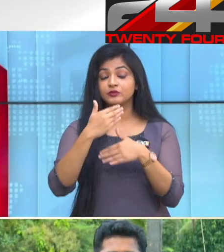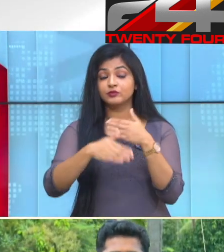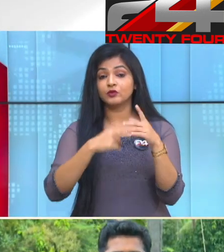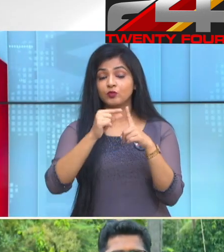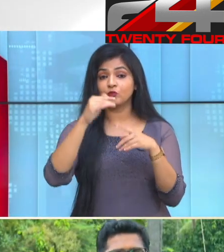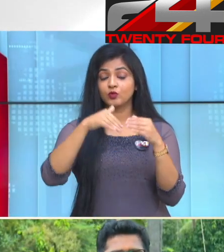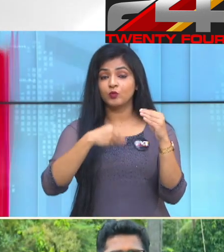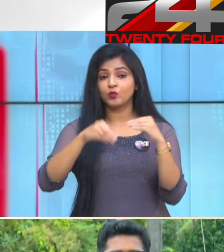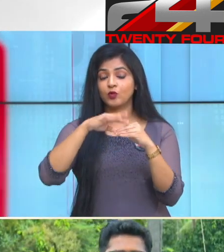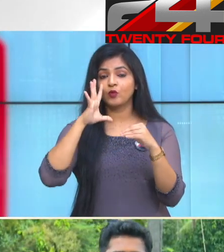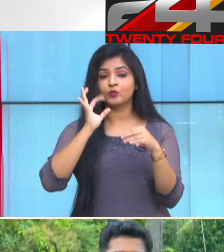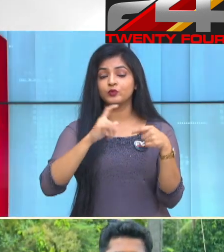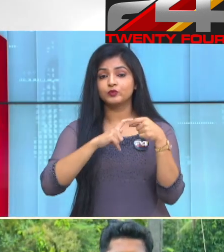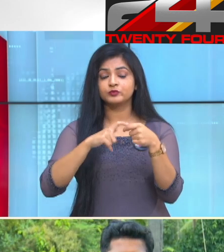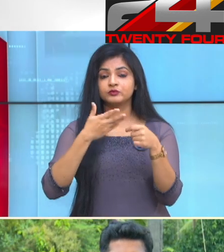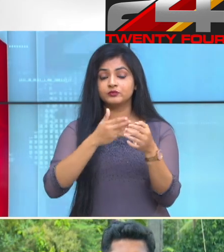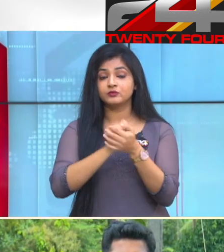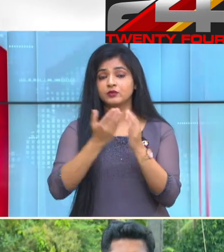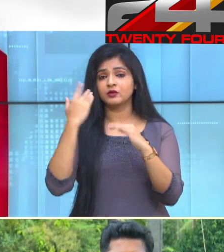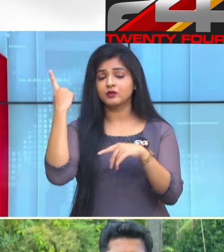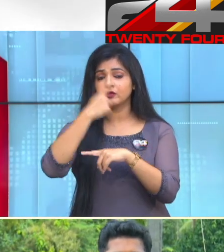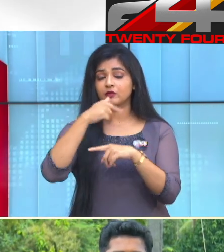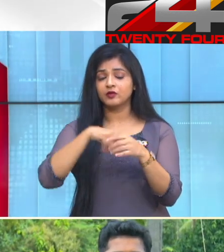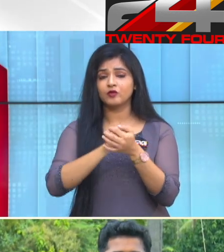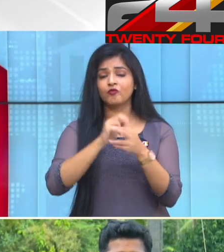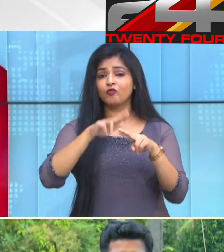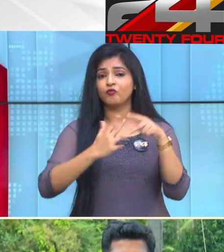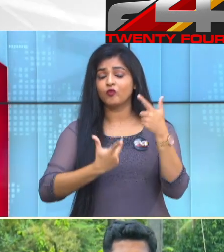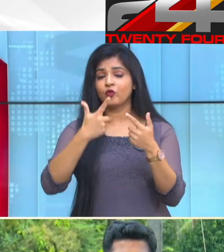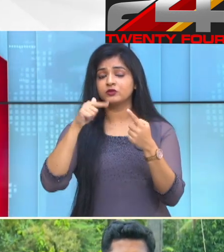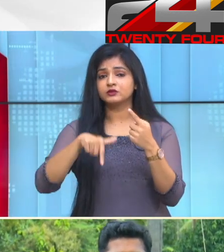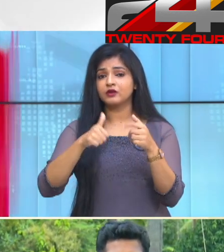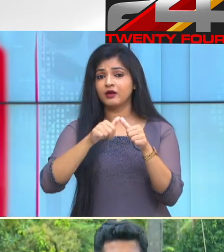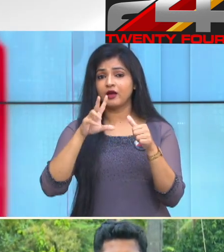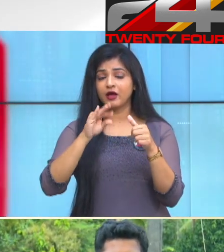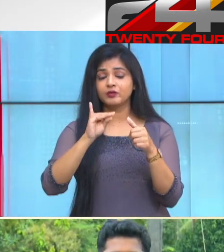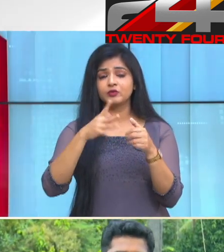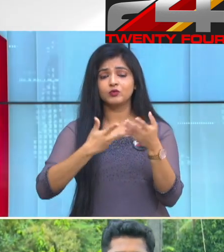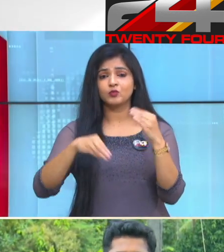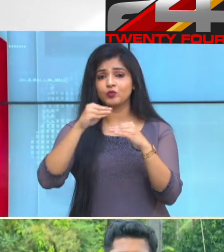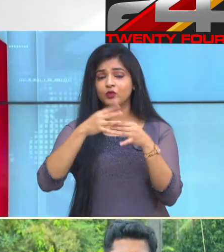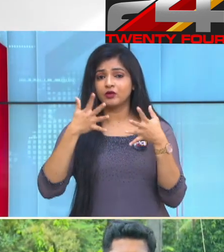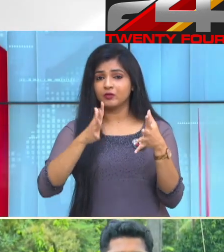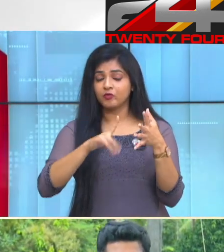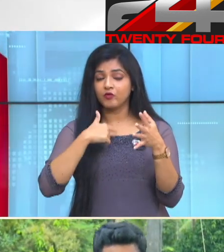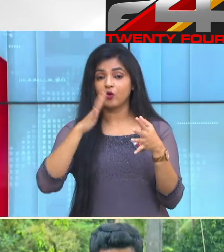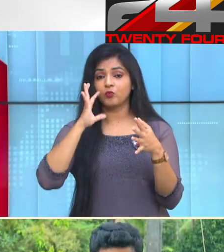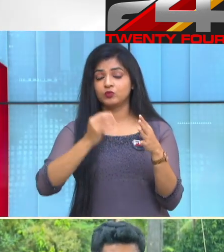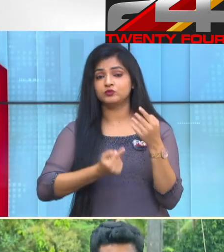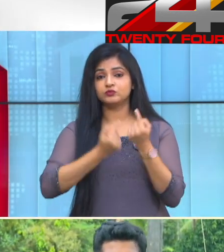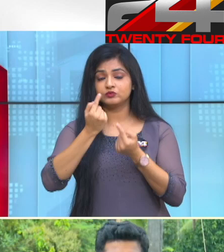ചോദ്യങ്ങൾ തന്നെയാണ്. ഒപ്പം തന്നെ കഴിഞ്ഞ ദിവസം പറഞ്ഞിരുന്നു ഈ വന്യജീവി ശല്യം ആണ് ഏറ്റവും കൂടുതൽ എടുത്തു പറയുന്ന താൻ മുന്നോട്ട് വയ്ക്കുന്ന ഒരു കാര്യം എന്നുള്ളത്.